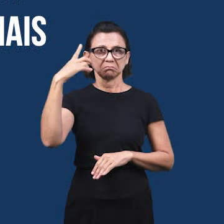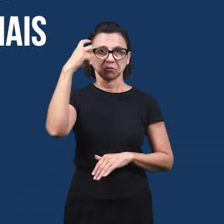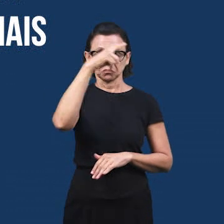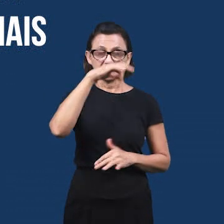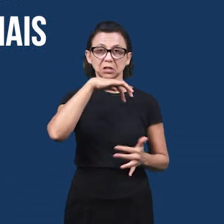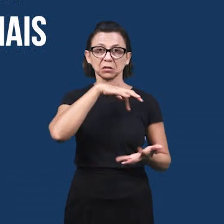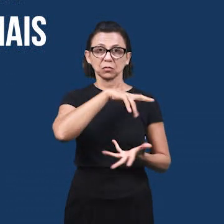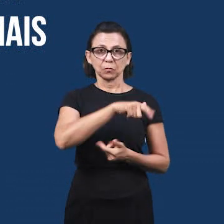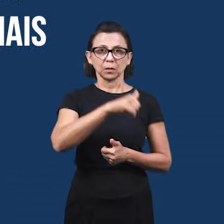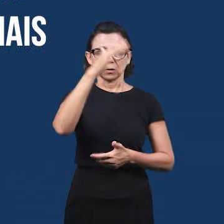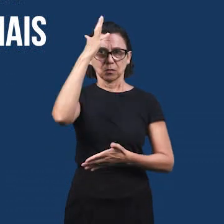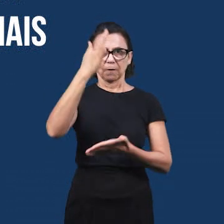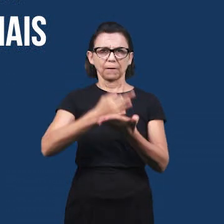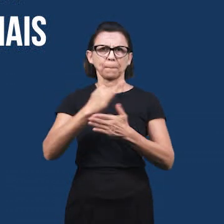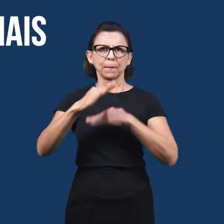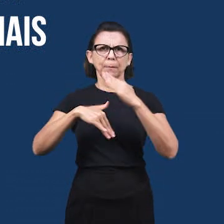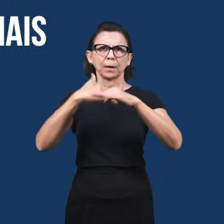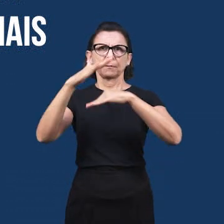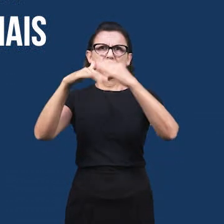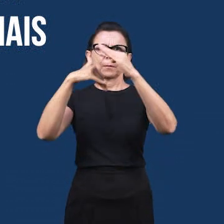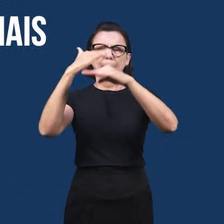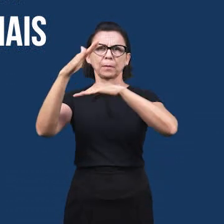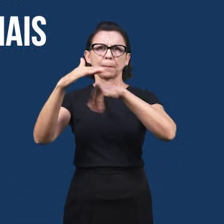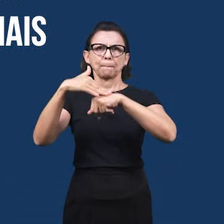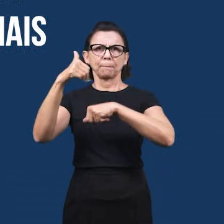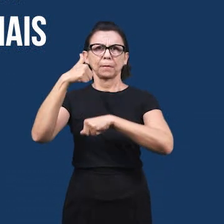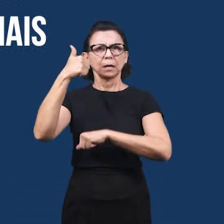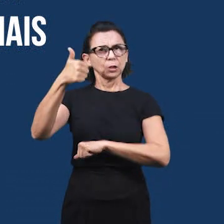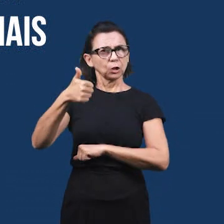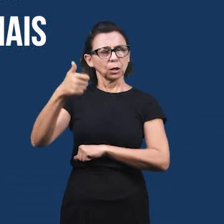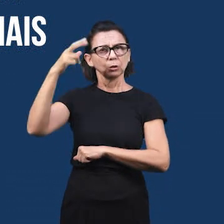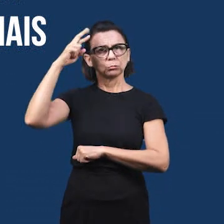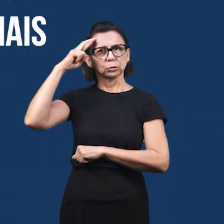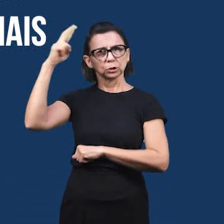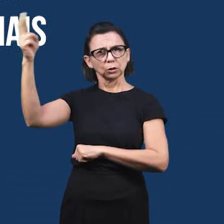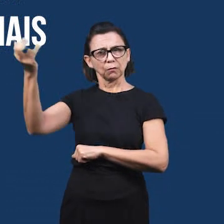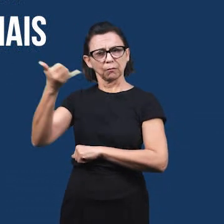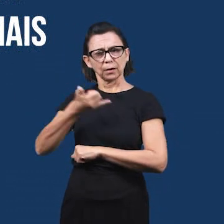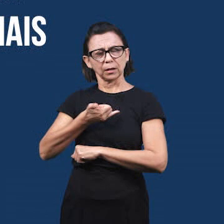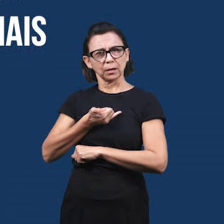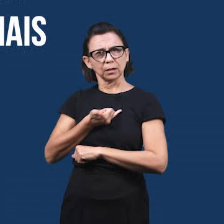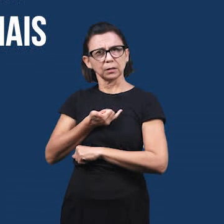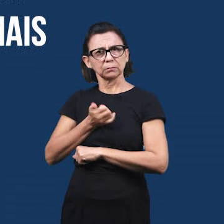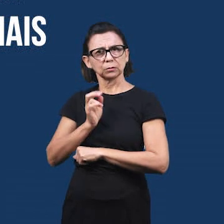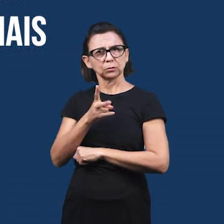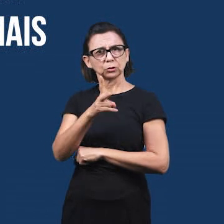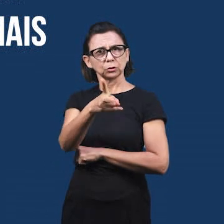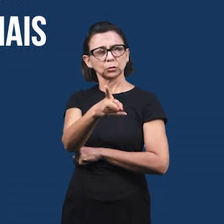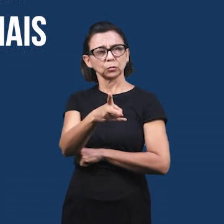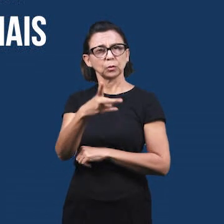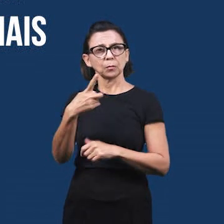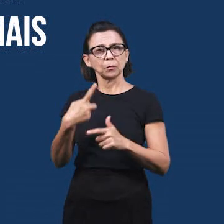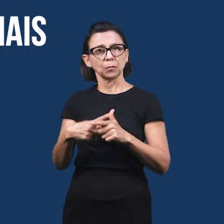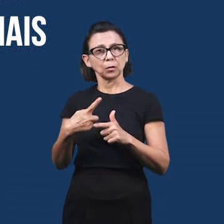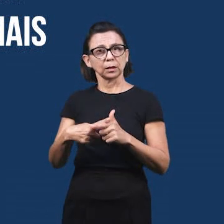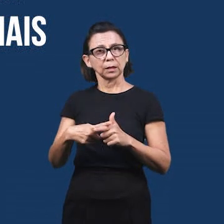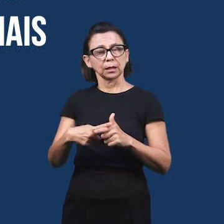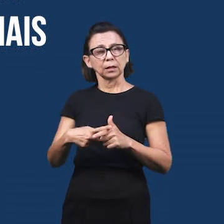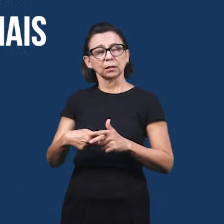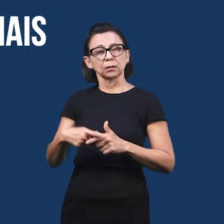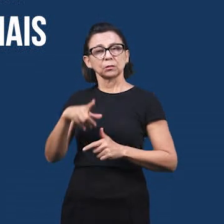2:14-15 говорит, да, со всеми испытаниями в этой пустыне наша вера растет, потому что